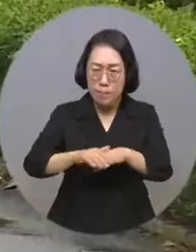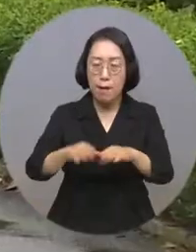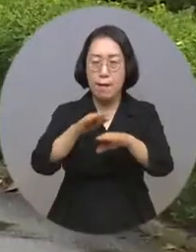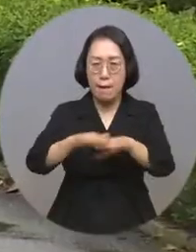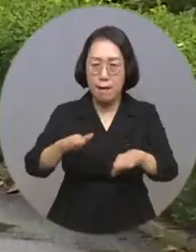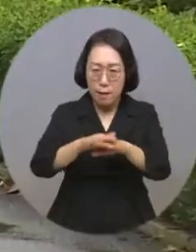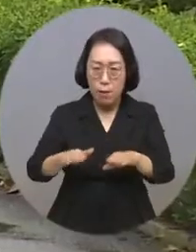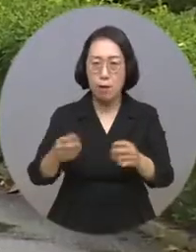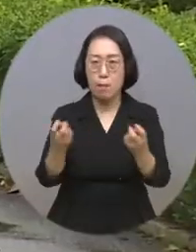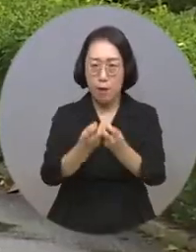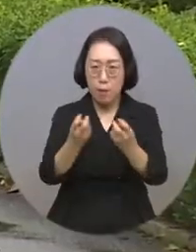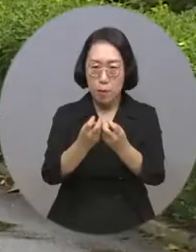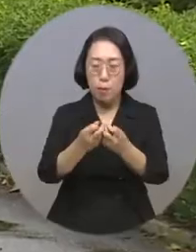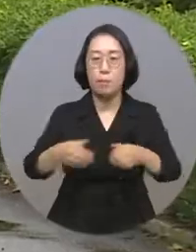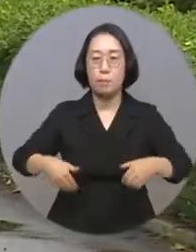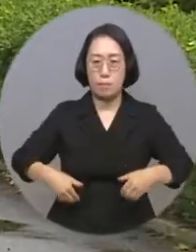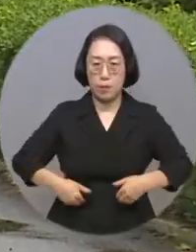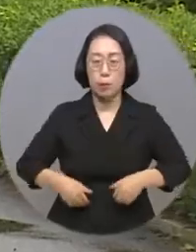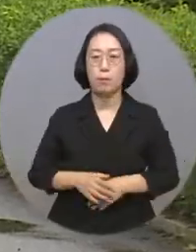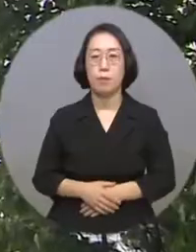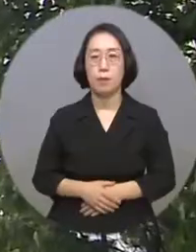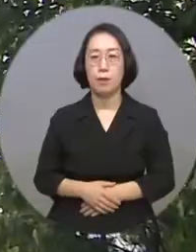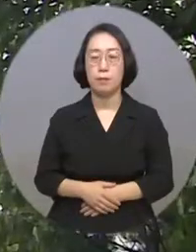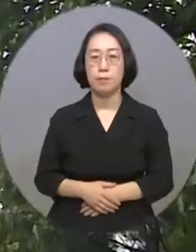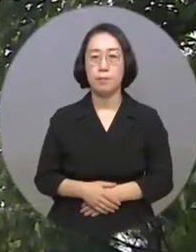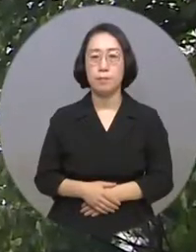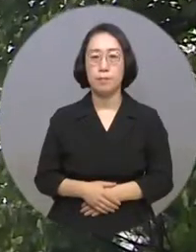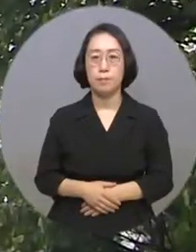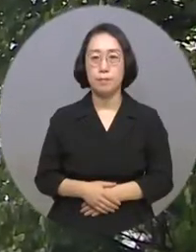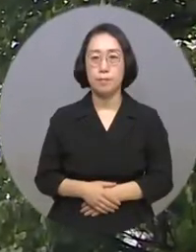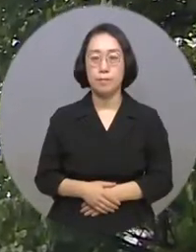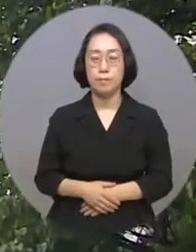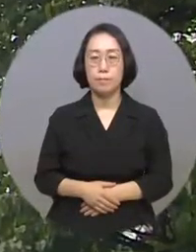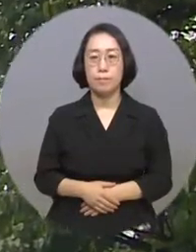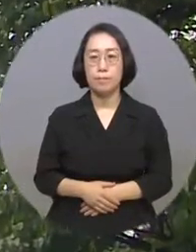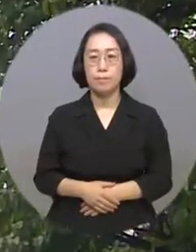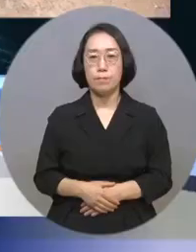때보다 중요한 시점입니다. 복지TV 뉴스 박순용입니다.